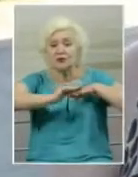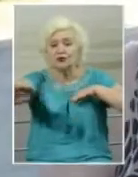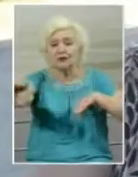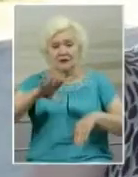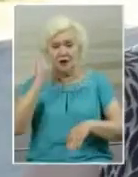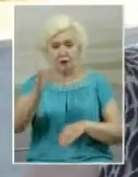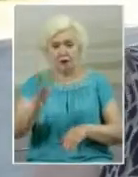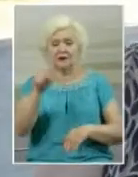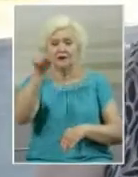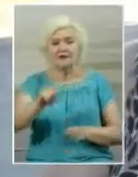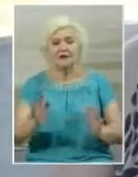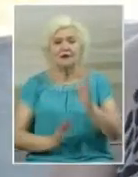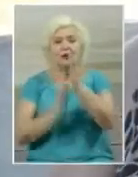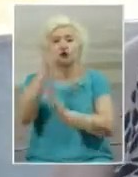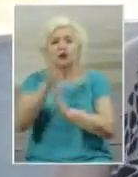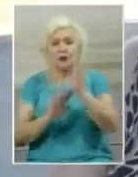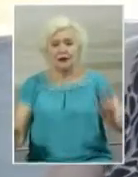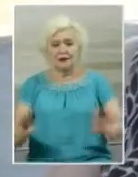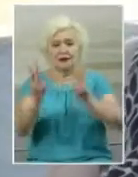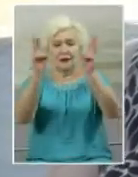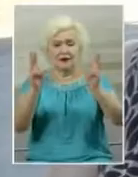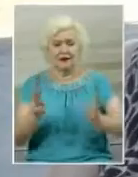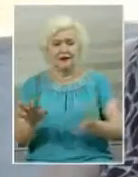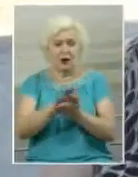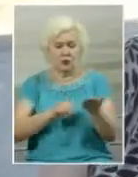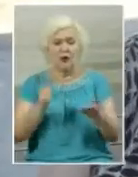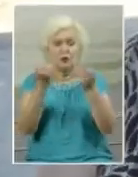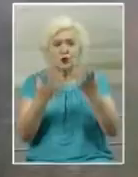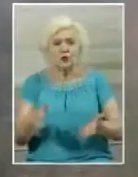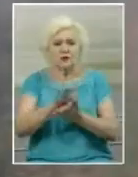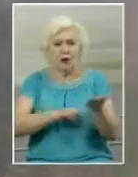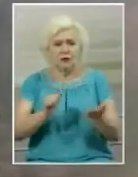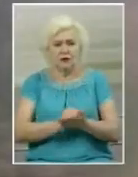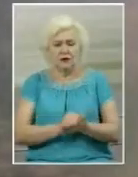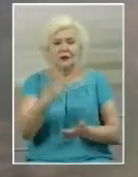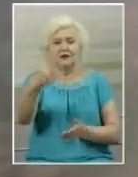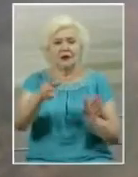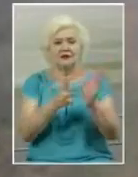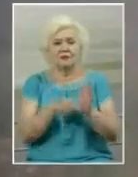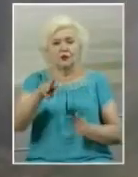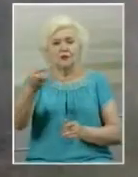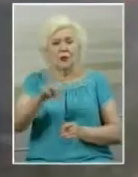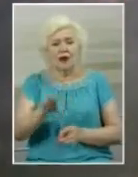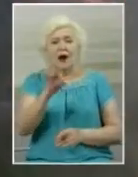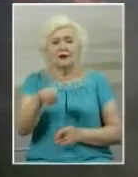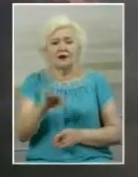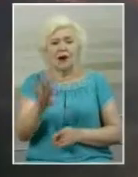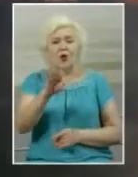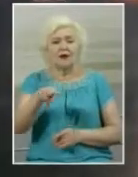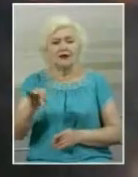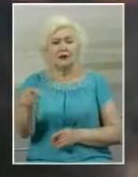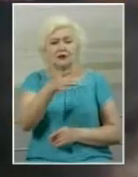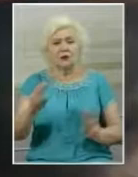здесь из-за того, что лес. Уничтожають, просто уничтожають. 28 травня у Радинську Олешківського